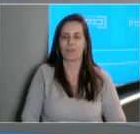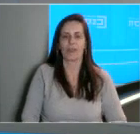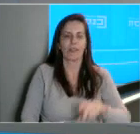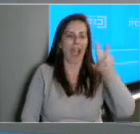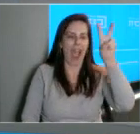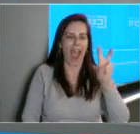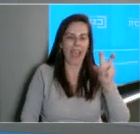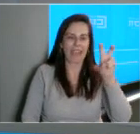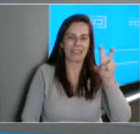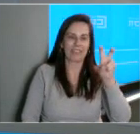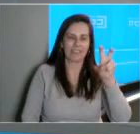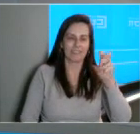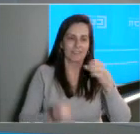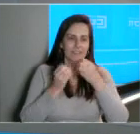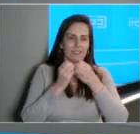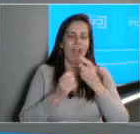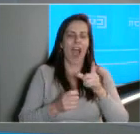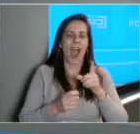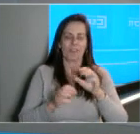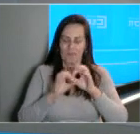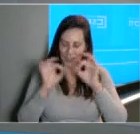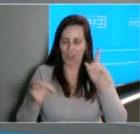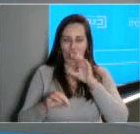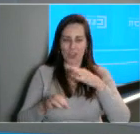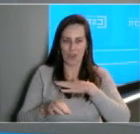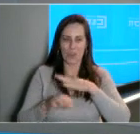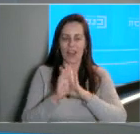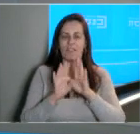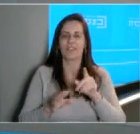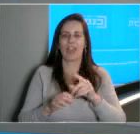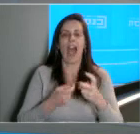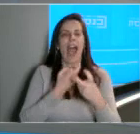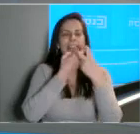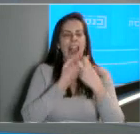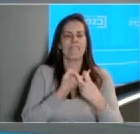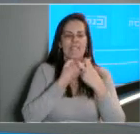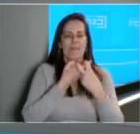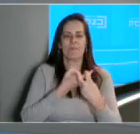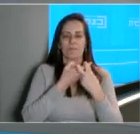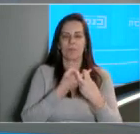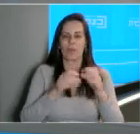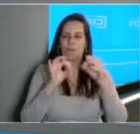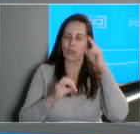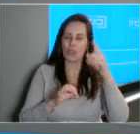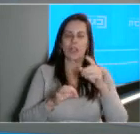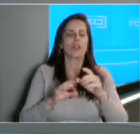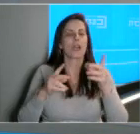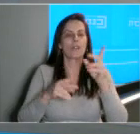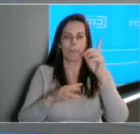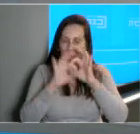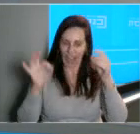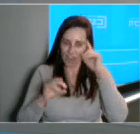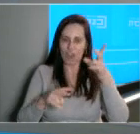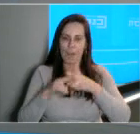והאות עין שפותחת את שמי וגם פתחה את כל סיפור הקורונה, זה הטלפים. בהתחלה